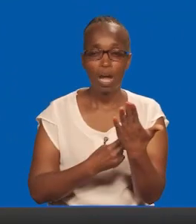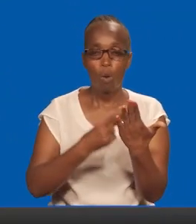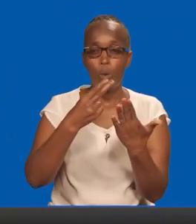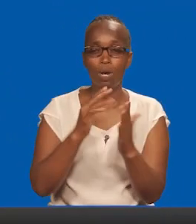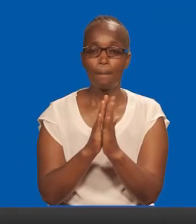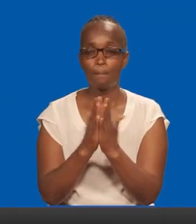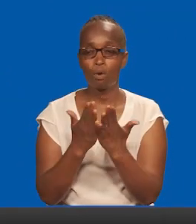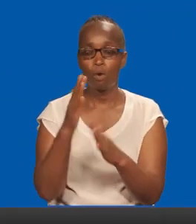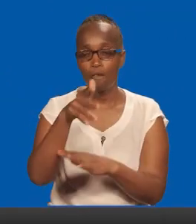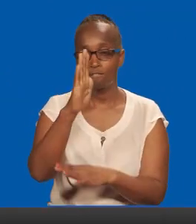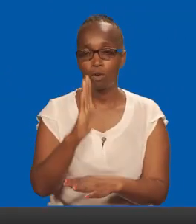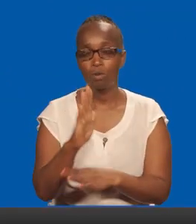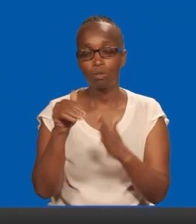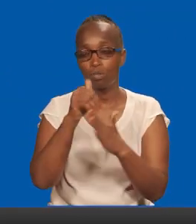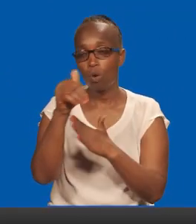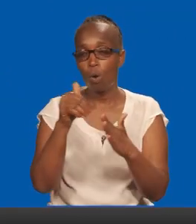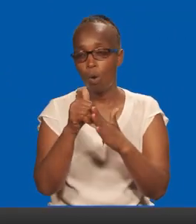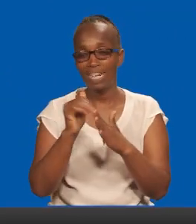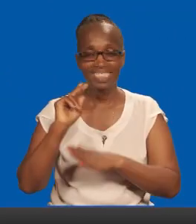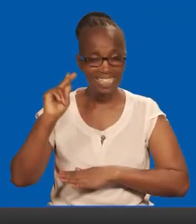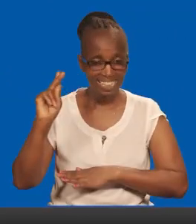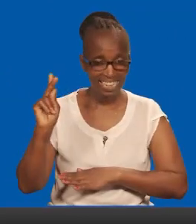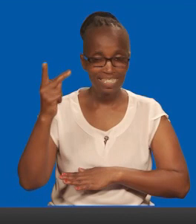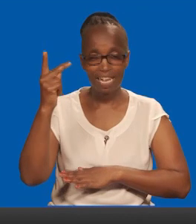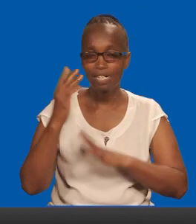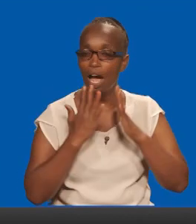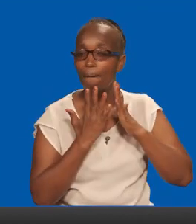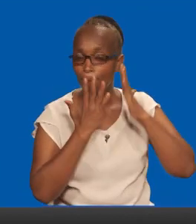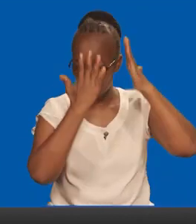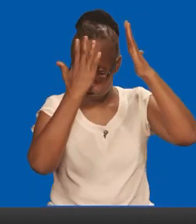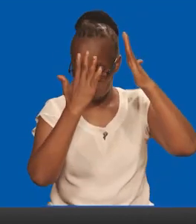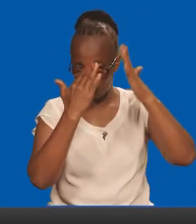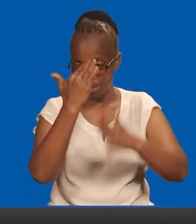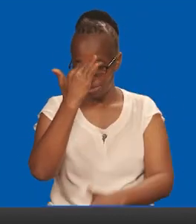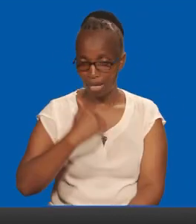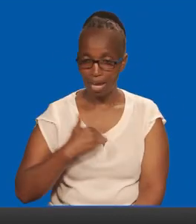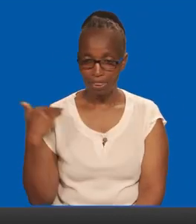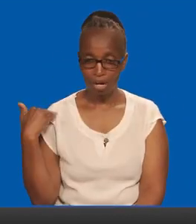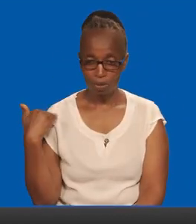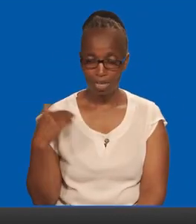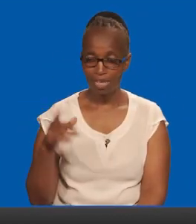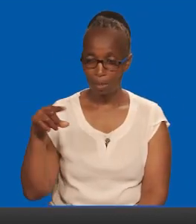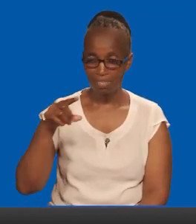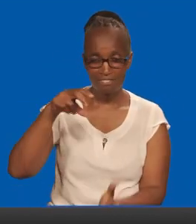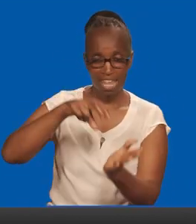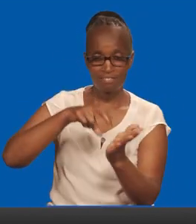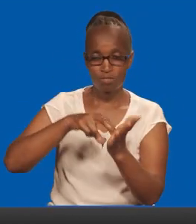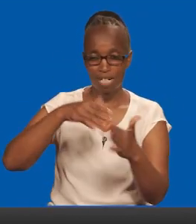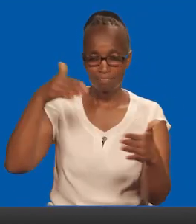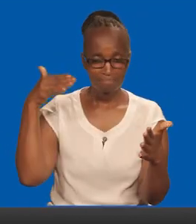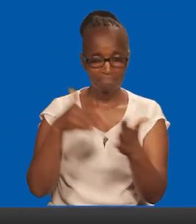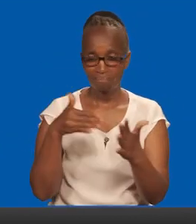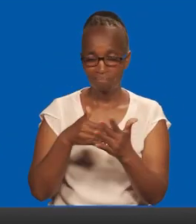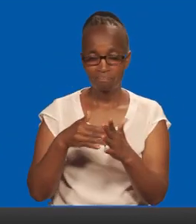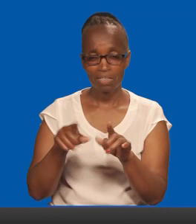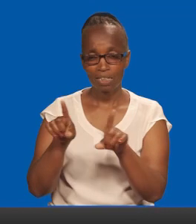Cha bibilia maaskofu wa Kenya wakatoliki walisimama na wakapinga